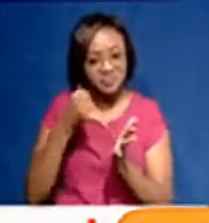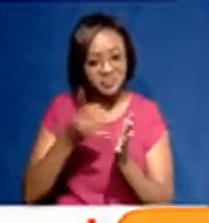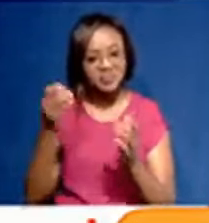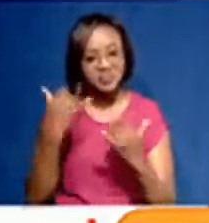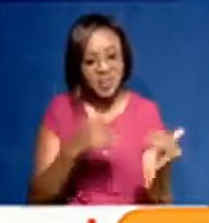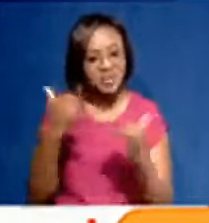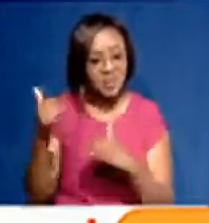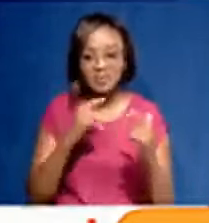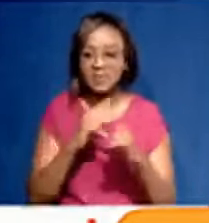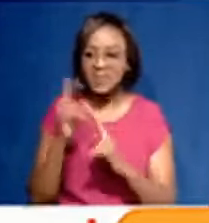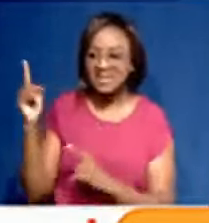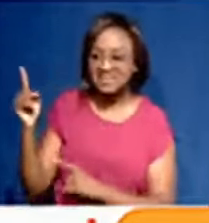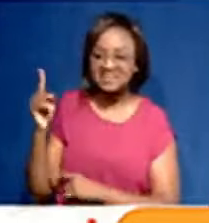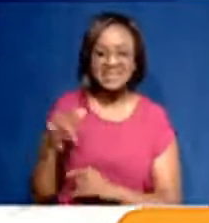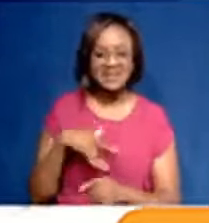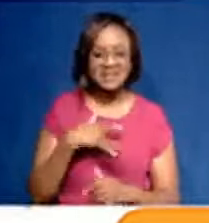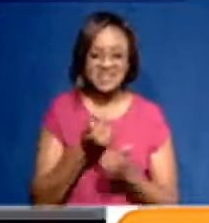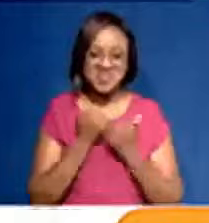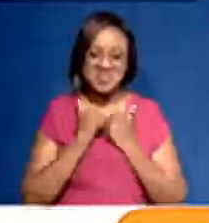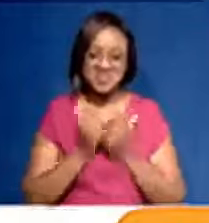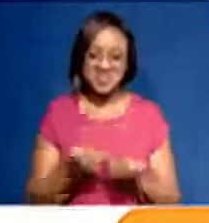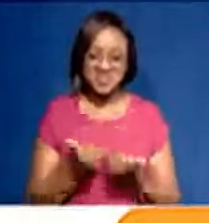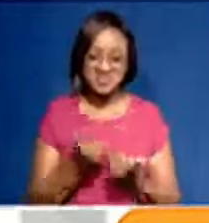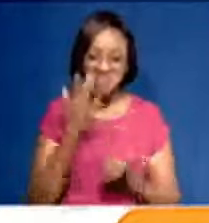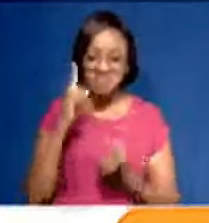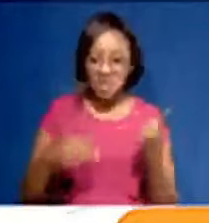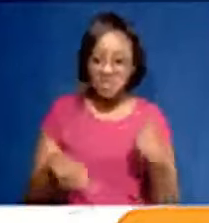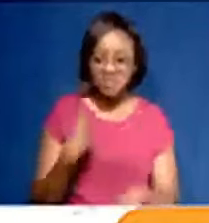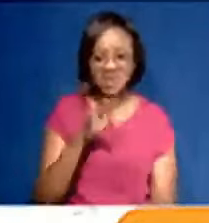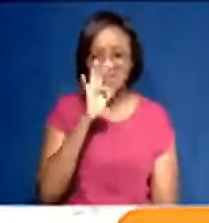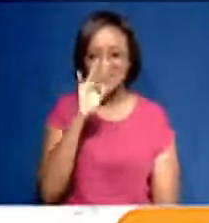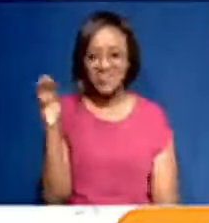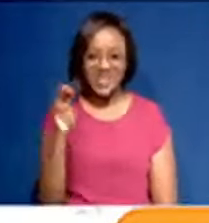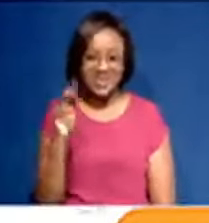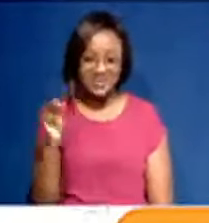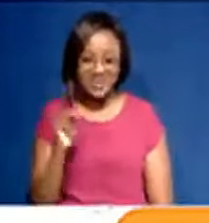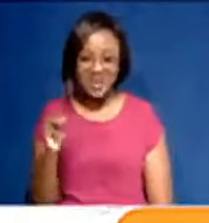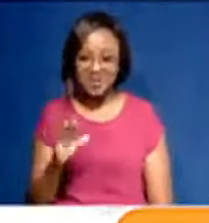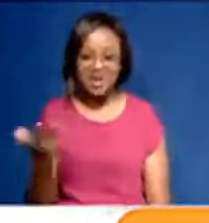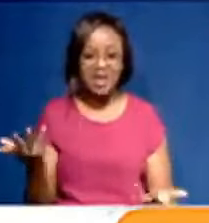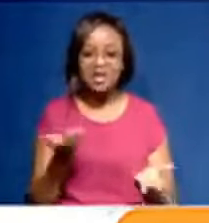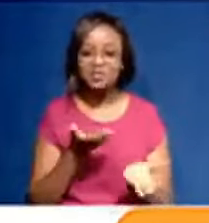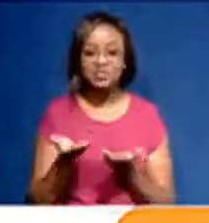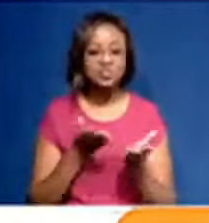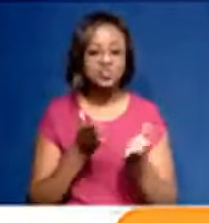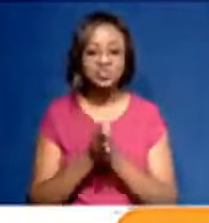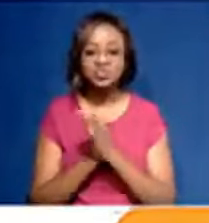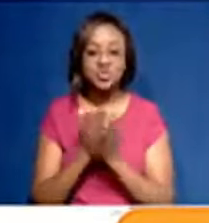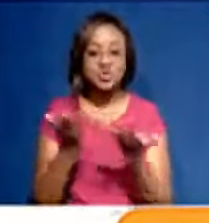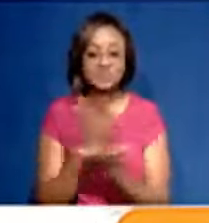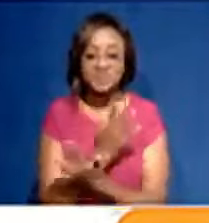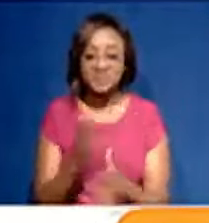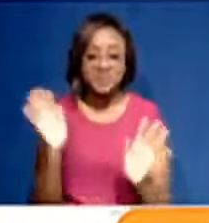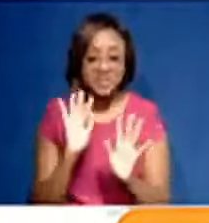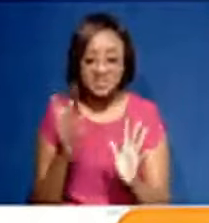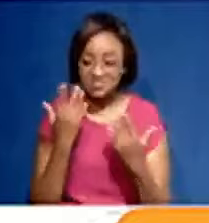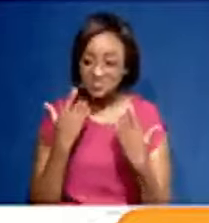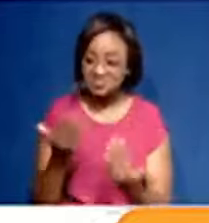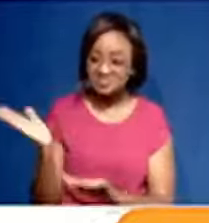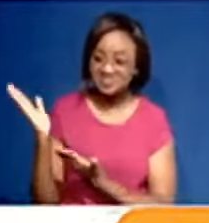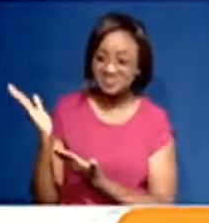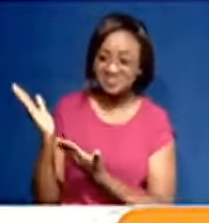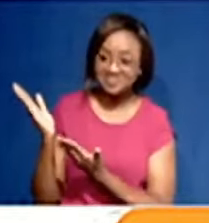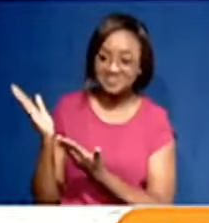hivi Andrew anasikia fiti, ametoka hapa hivi na milioni 3. Manze, na tumekafunga hiyo design. So this is the grand